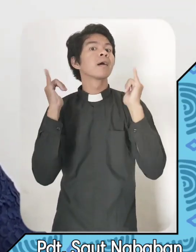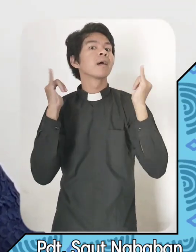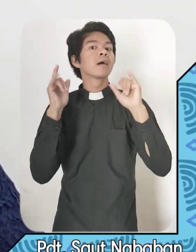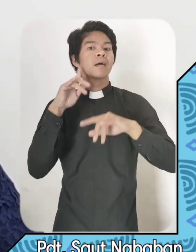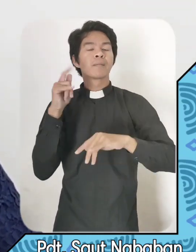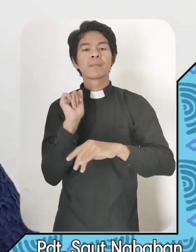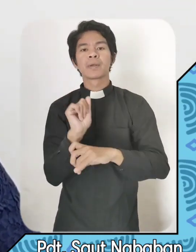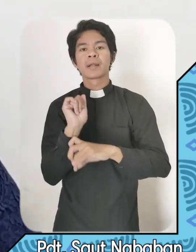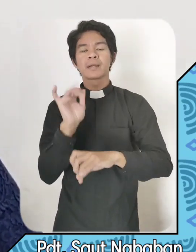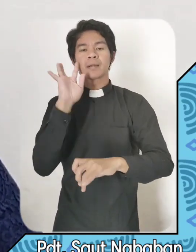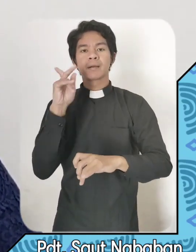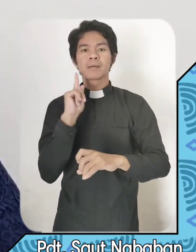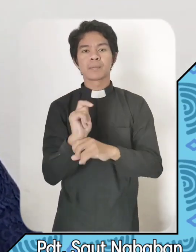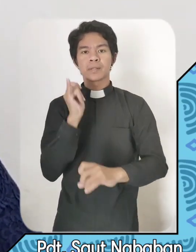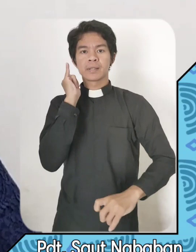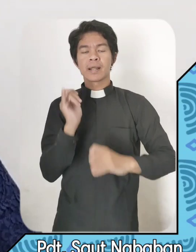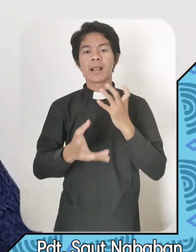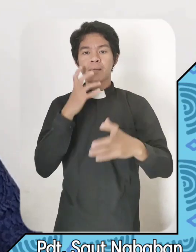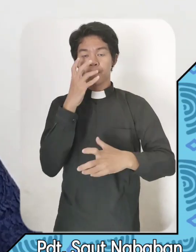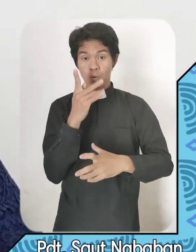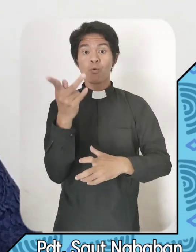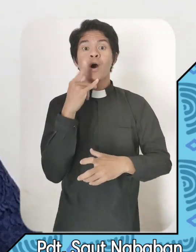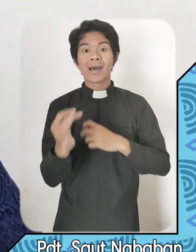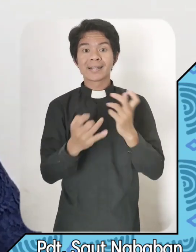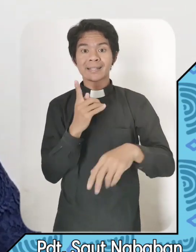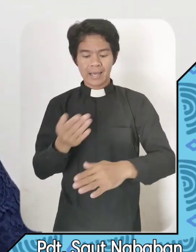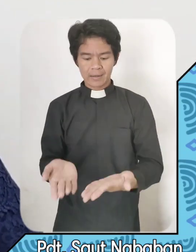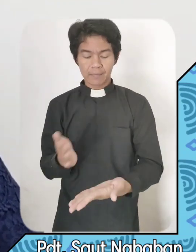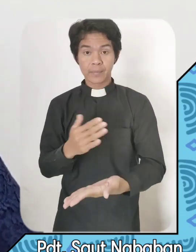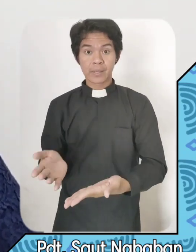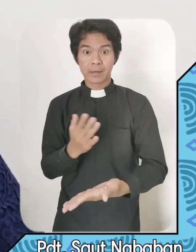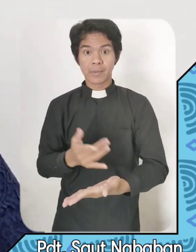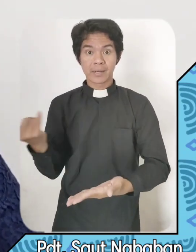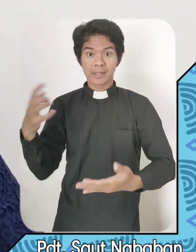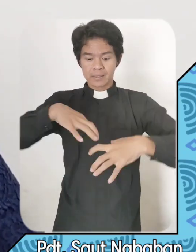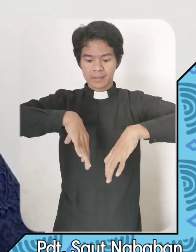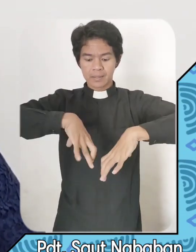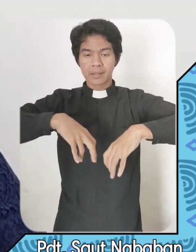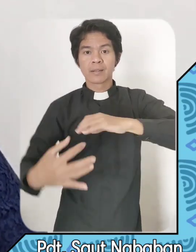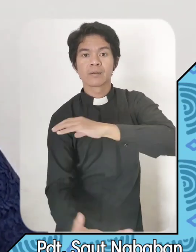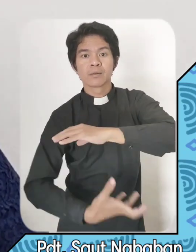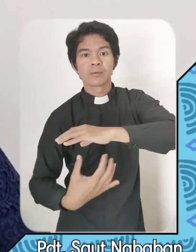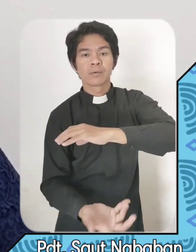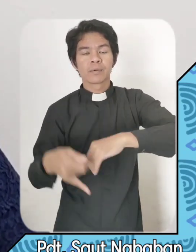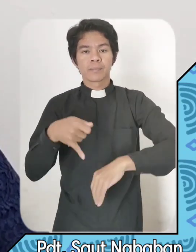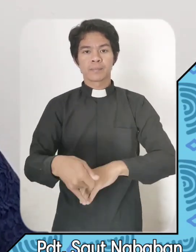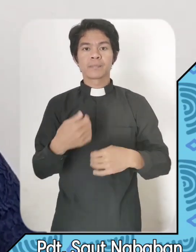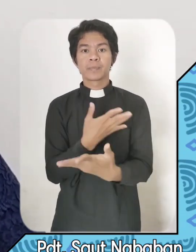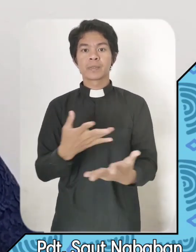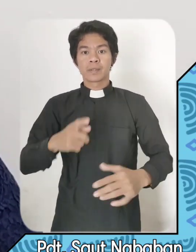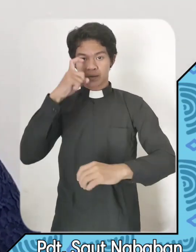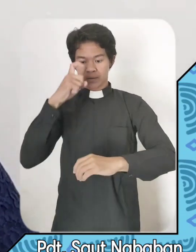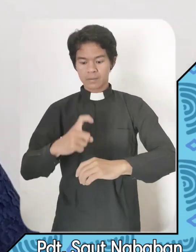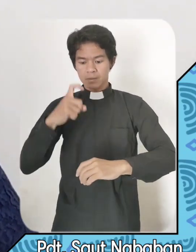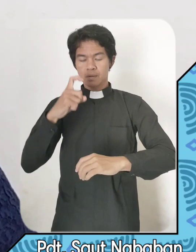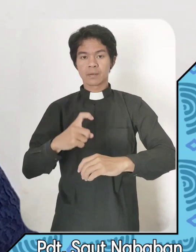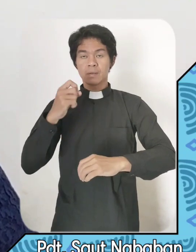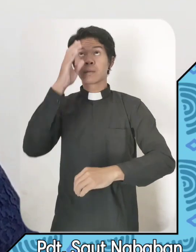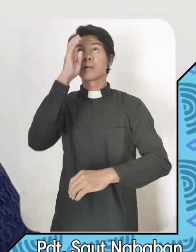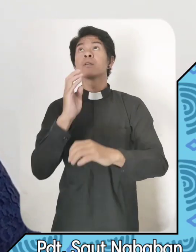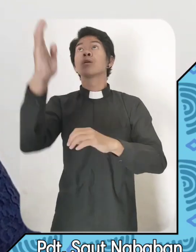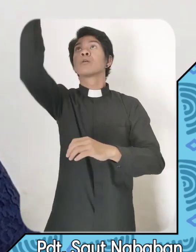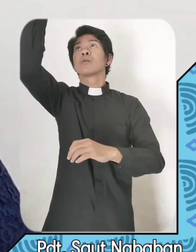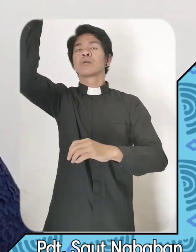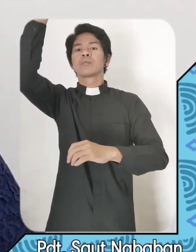memainkan peranan penting dalam pewartaan firman di tengah-tengah dunia ini. Kita patut menaikkan syukur